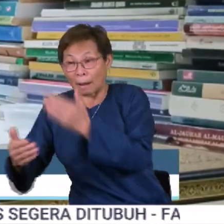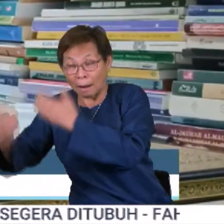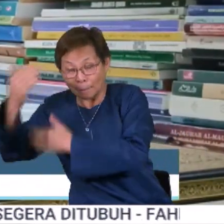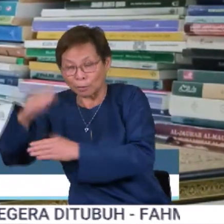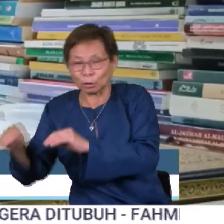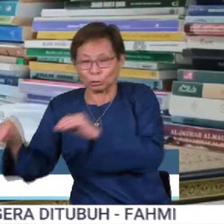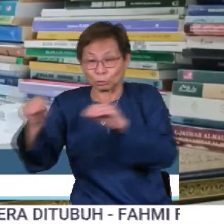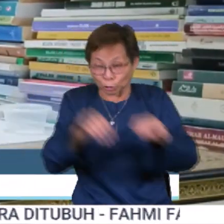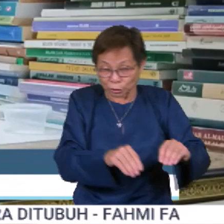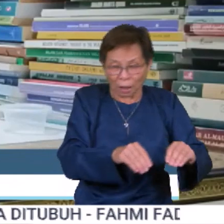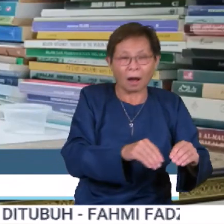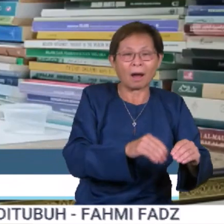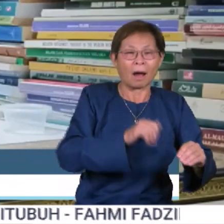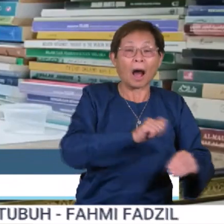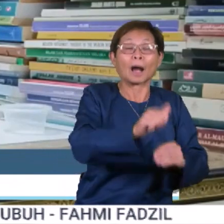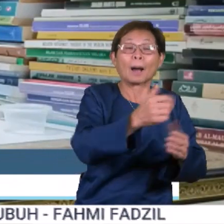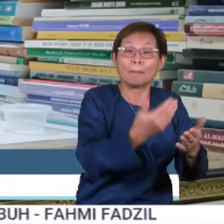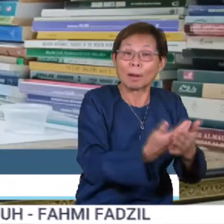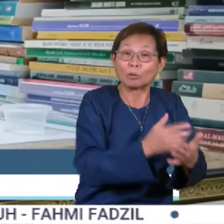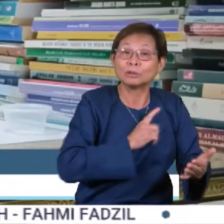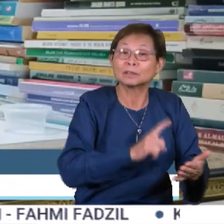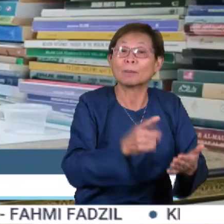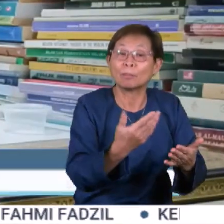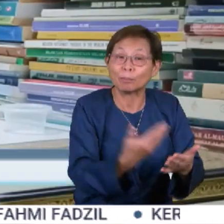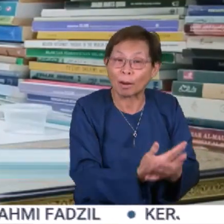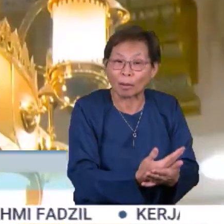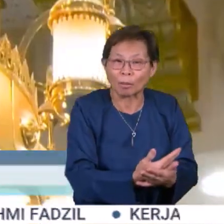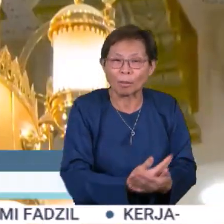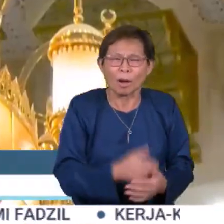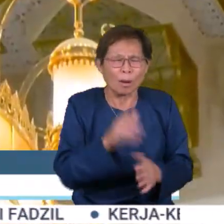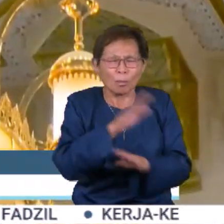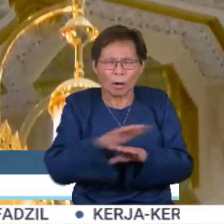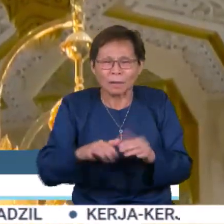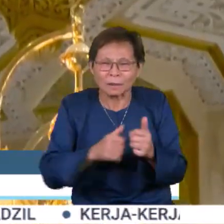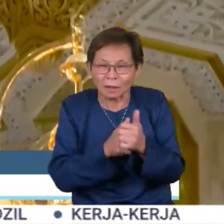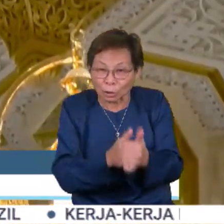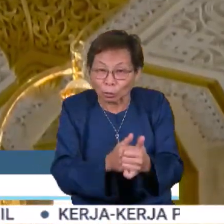baru, bukan sebagai ikut-ikutan. Kita